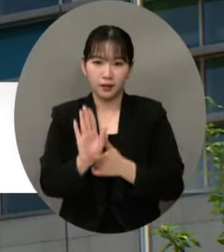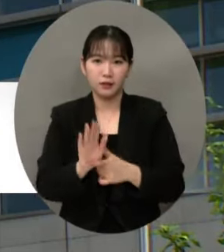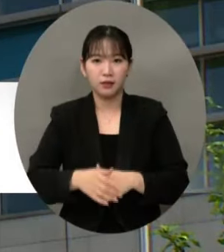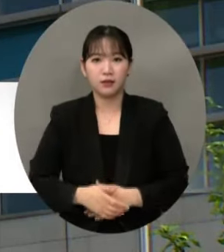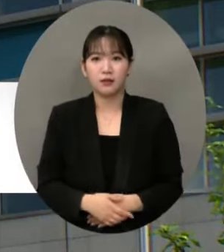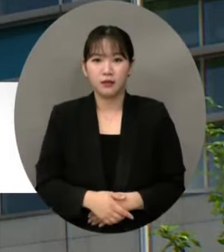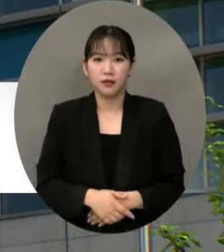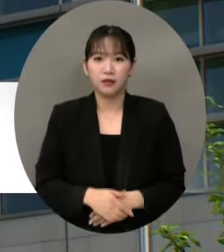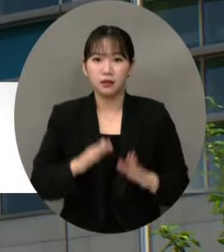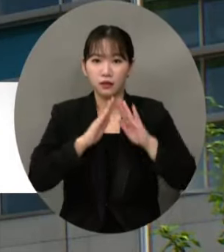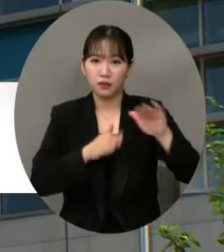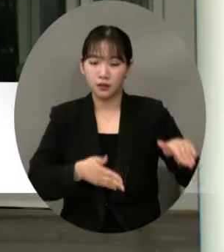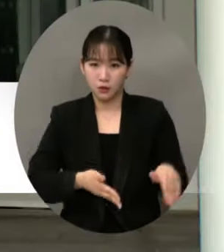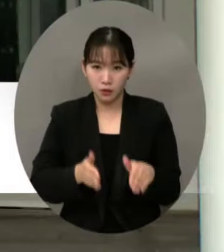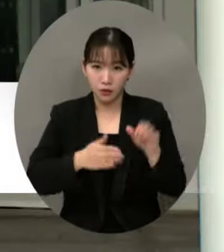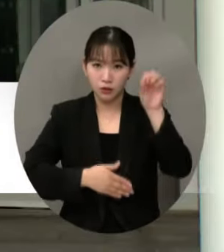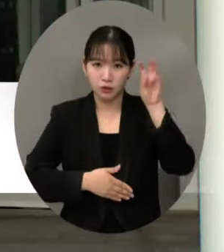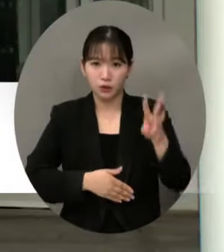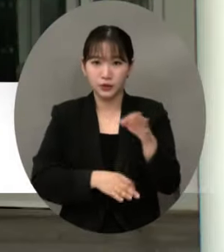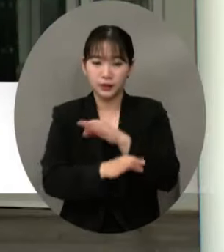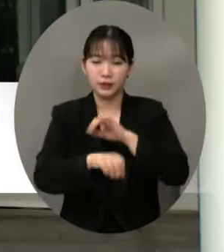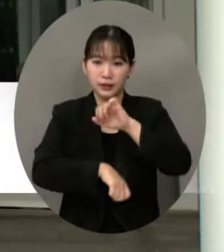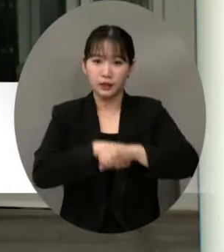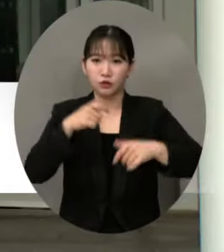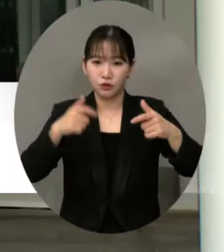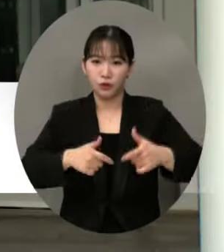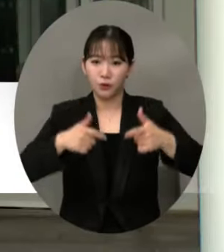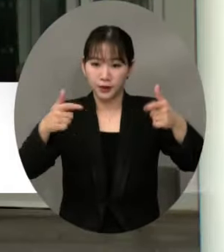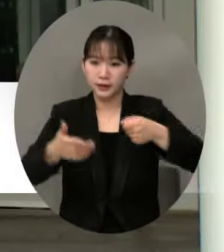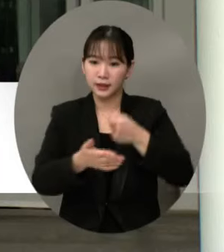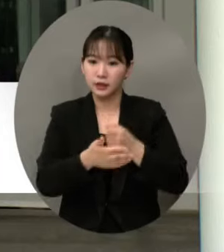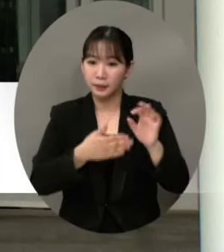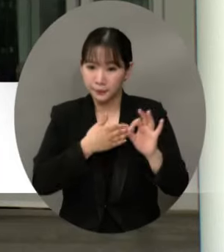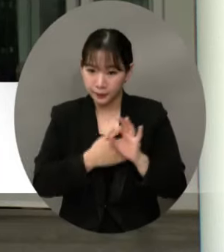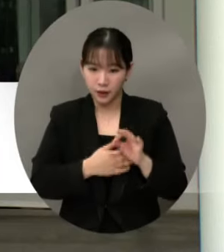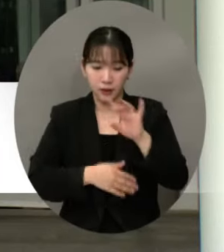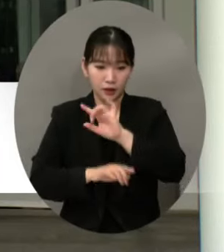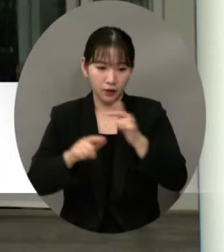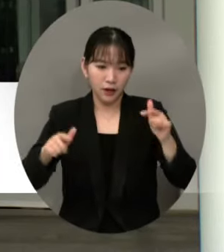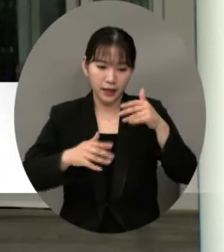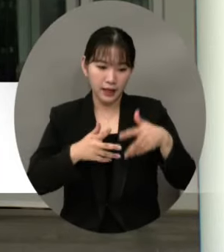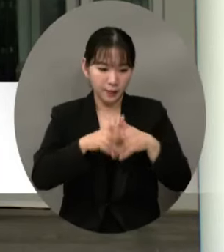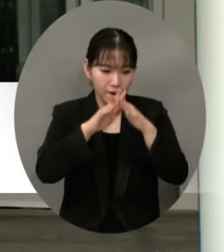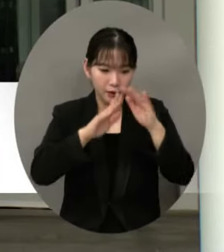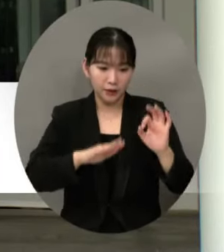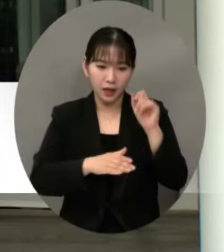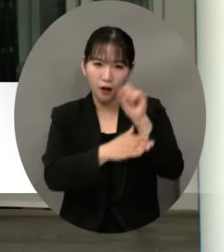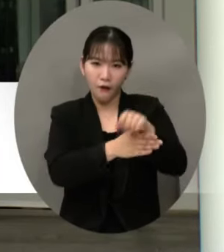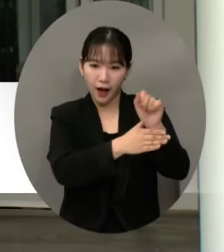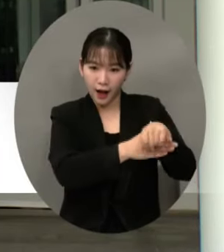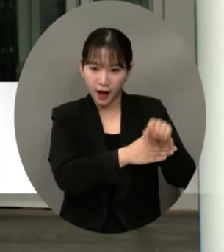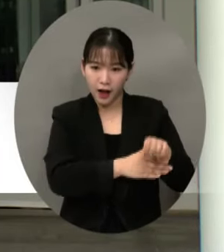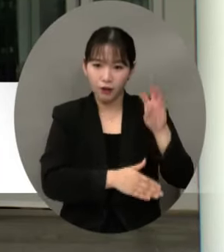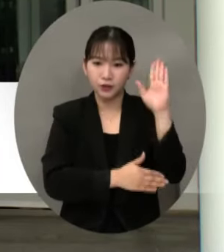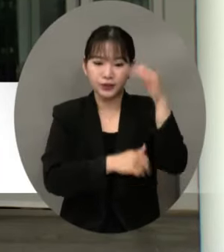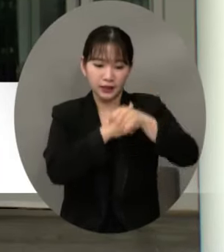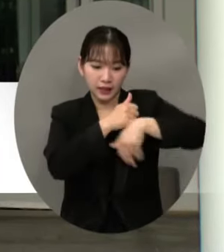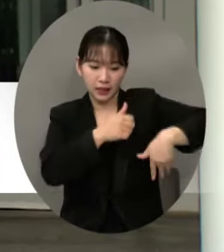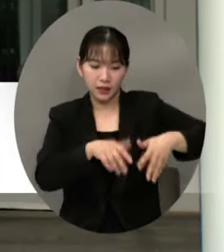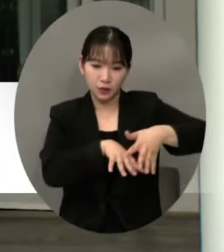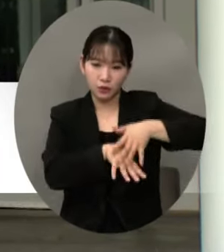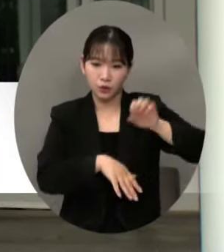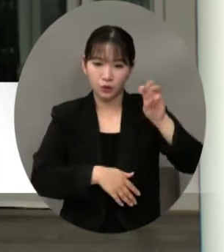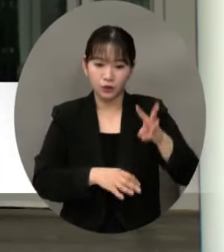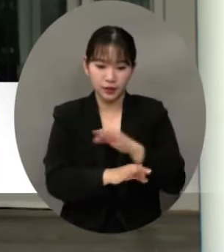밝혔습니다 전라남도는 광주 경제 자유 구역을 확대 지정하면 각종 개발에 따른 인허가를 광주시 산하 조직인